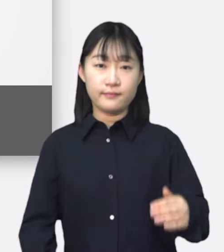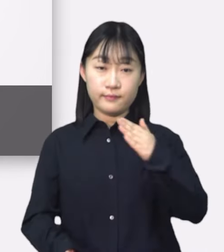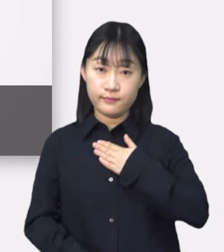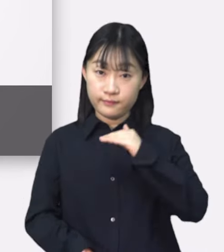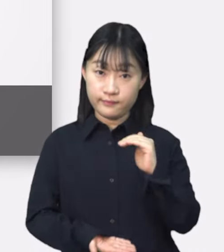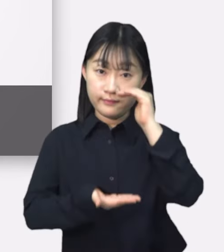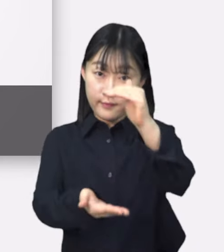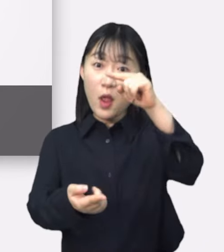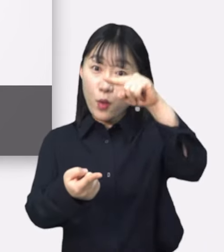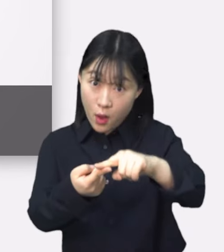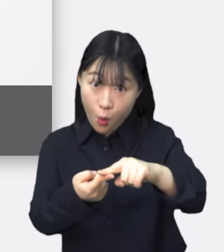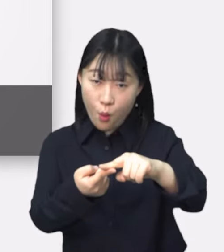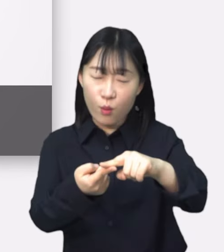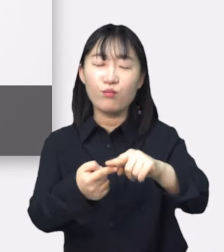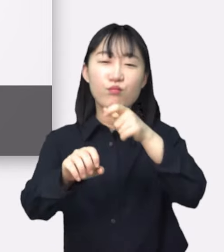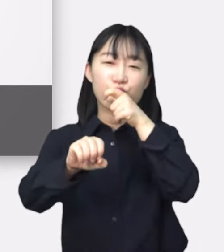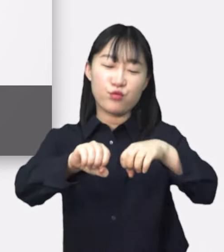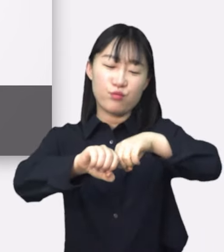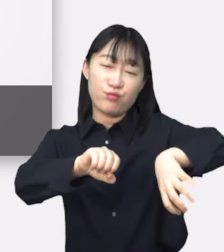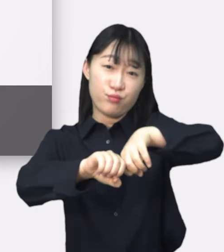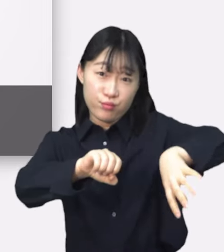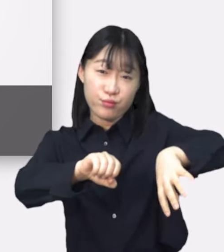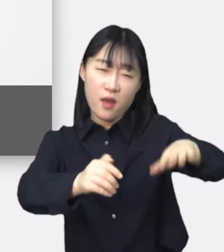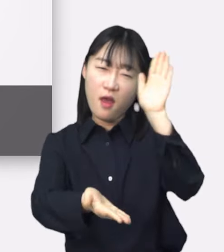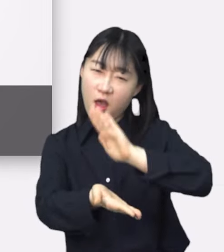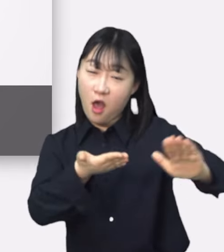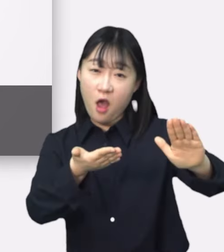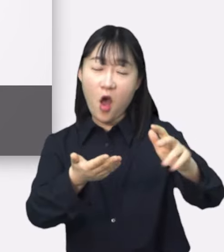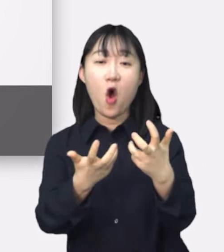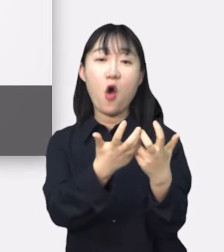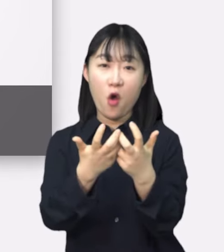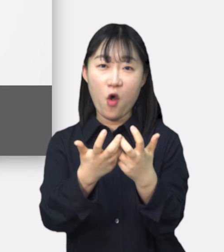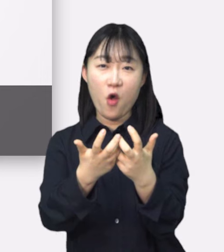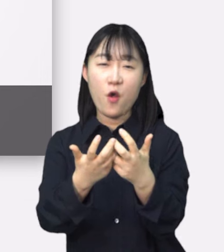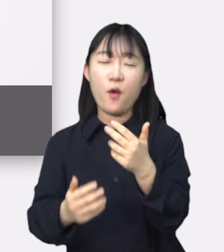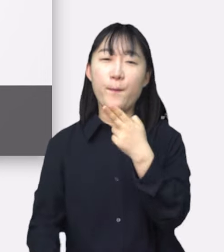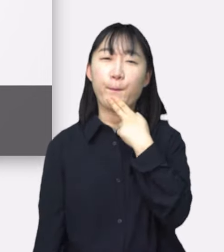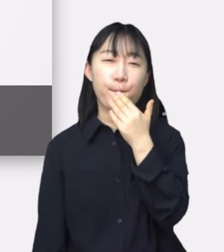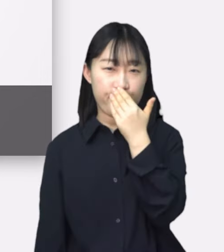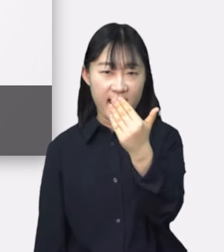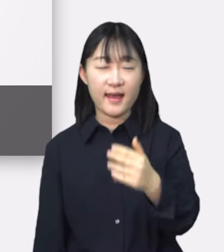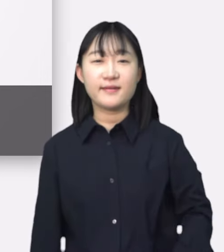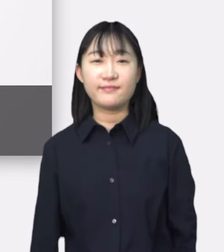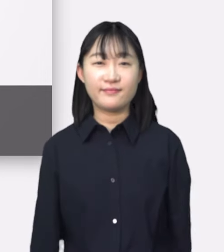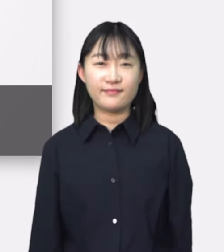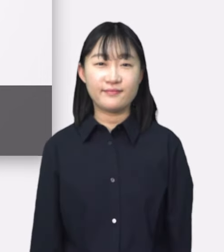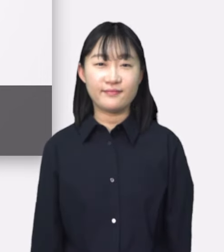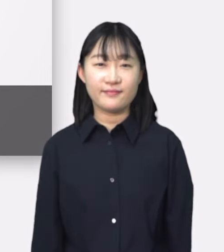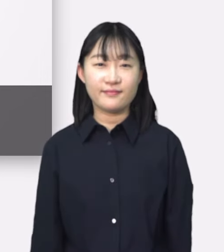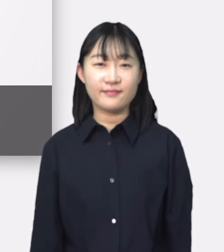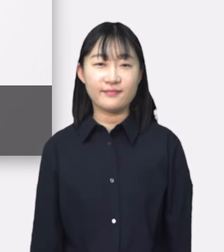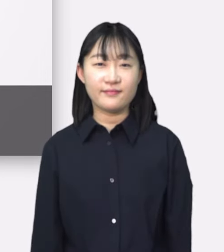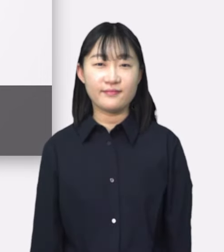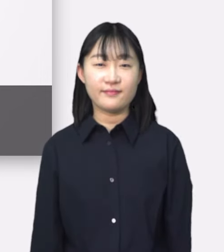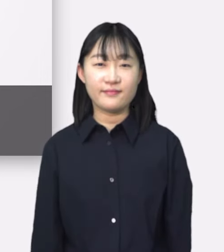겨울철에는 이와 같은 방법으로 잔수를 제거하여 세탁기 동결을 예방할 수 있습니다.